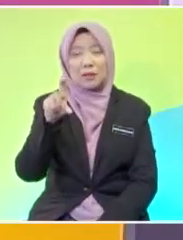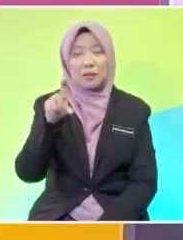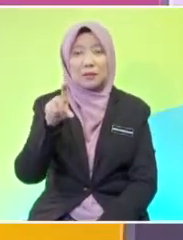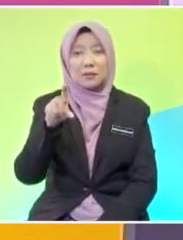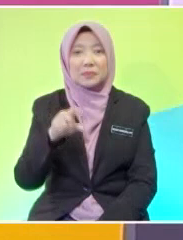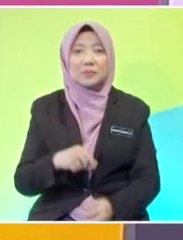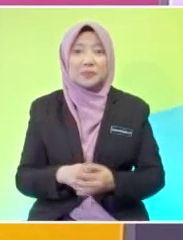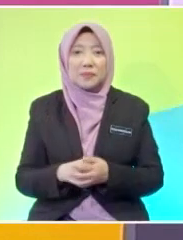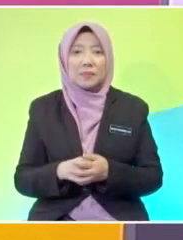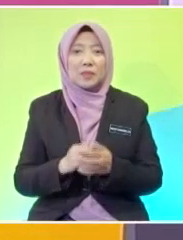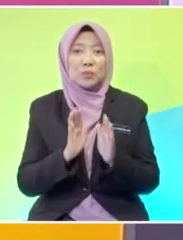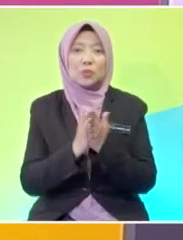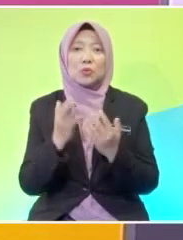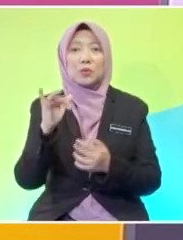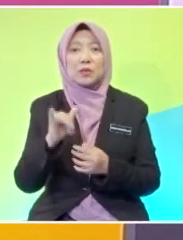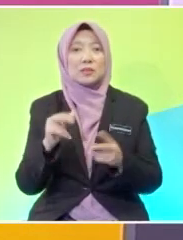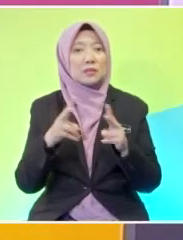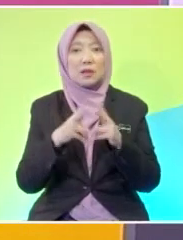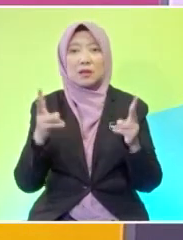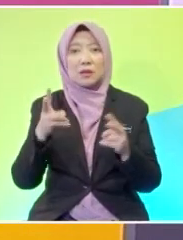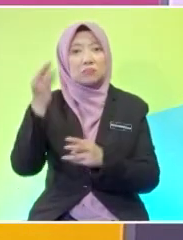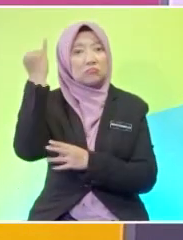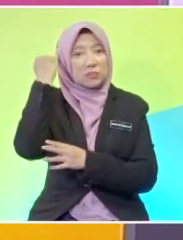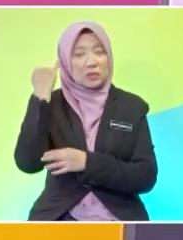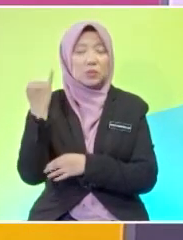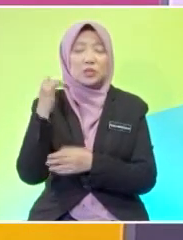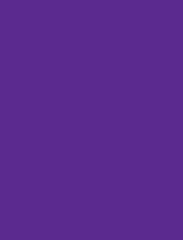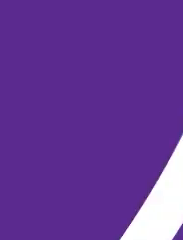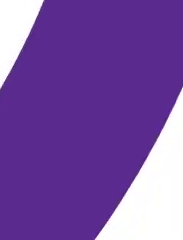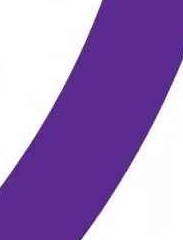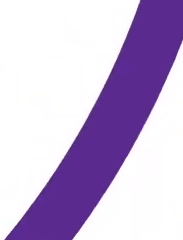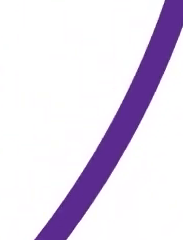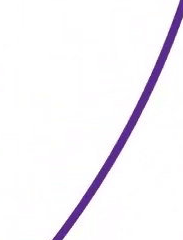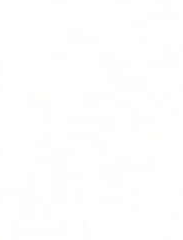buku-buku ilmiah yang sangat tebal tapi itulah makanan mereka